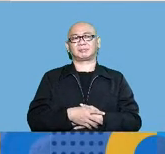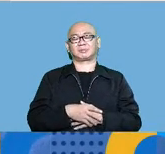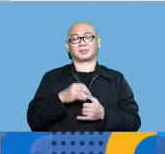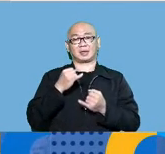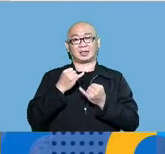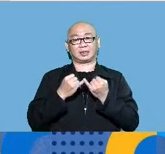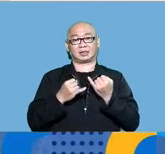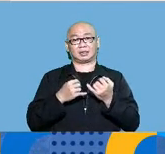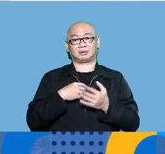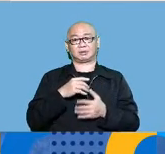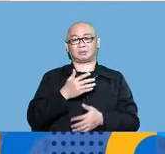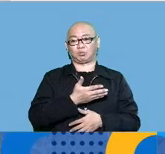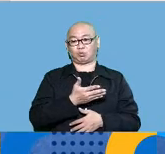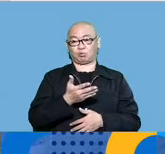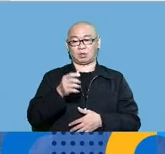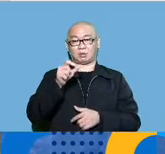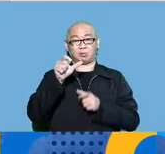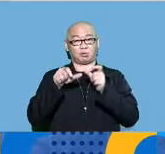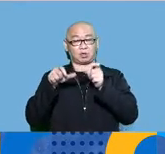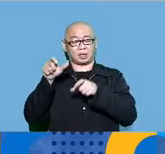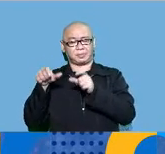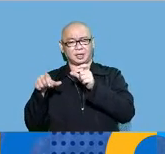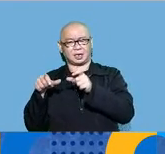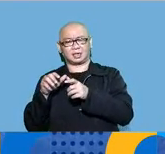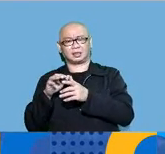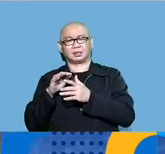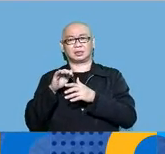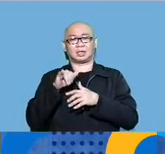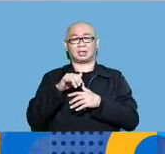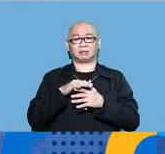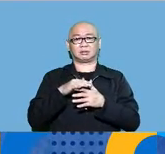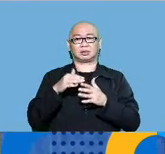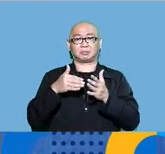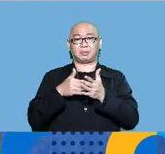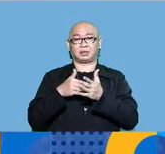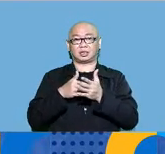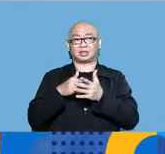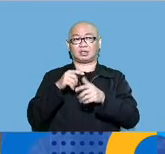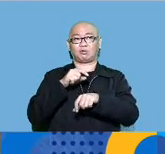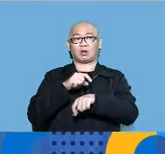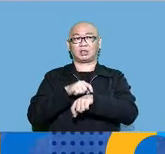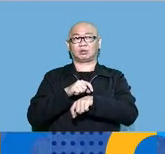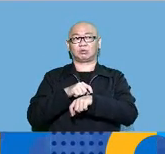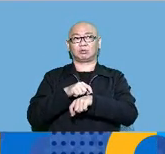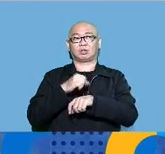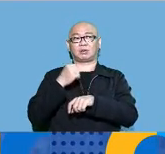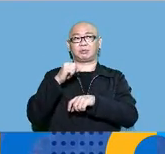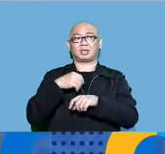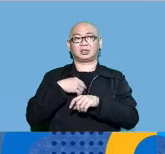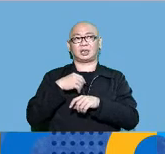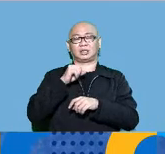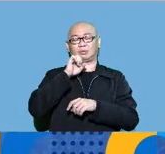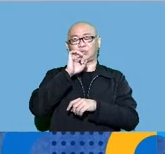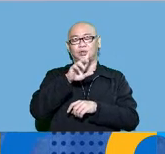Akhirnya, kepada semua pihak yang karena keterbatasan waktu tidak